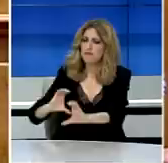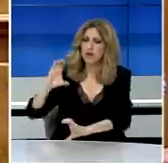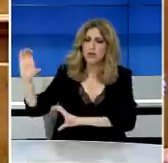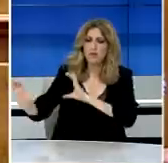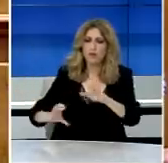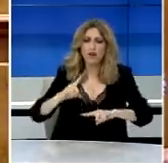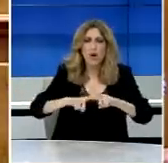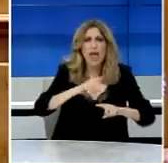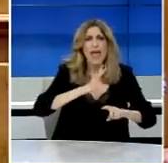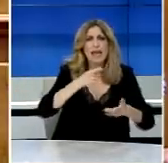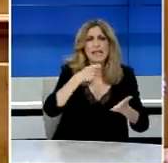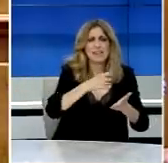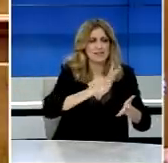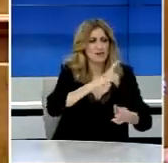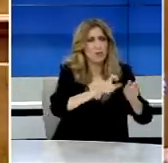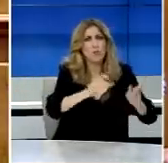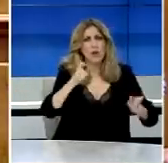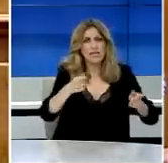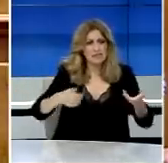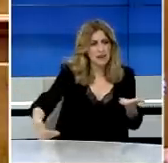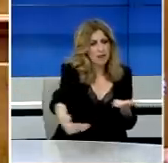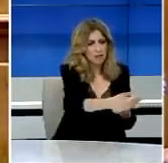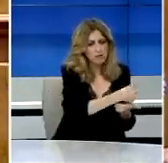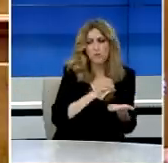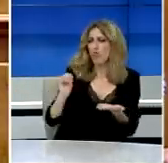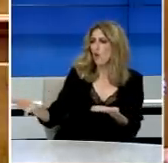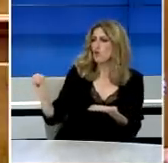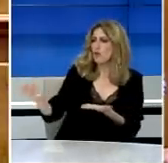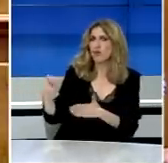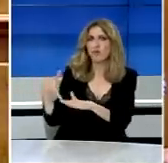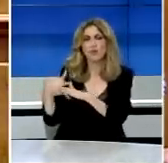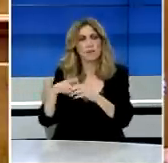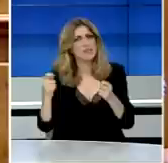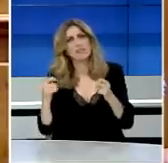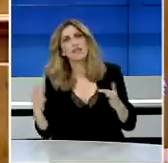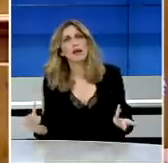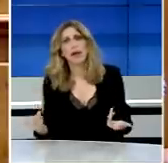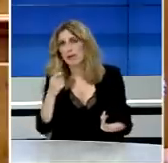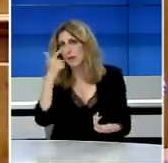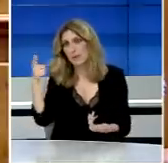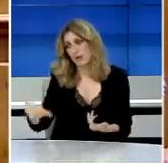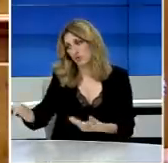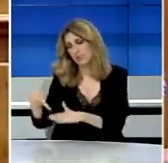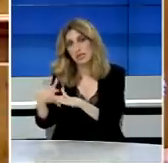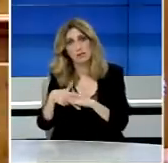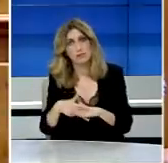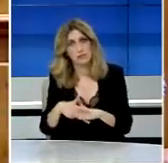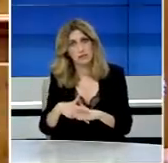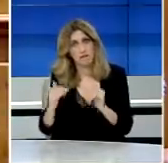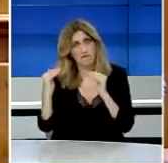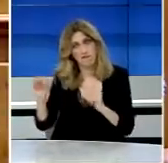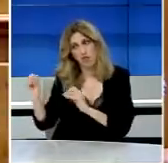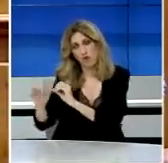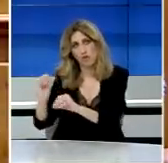να ζητήσετε να πάρουν και αυτοί ένα μέρος της ευθύνης? Με τα ενίκια, τι θα γίνει με τα ενίκια? Θα σταματήσει κάποια στιγμή έστω και αυτή η